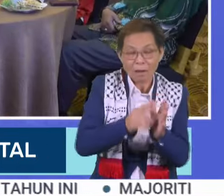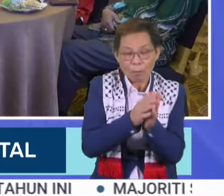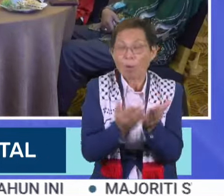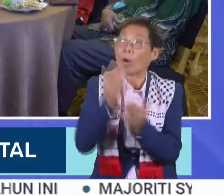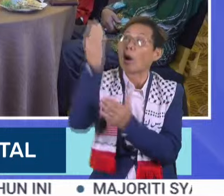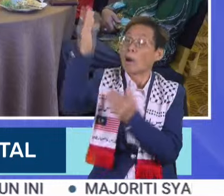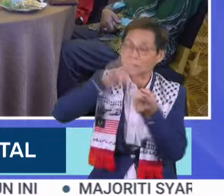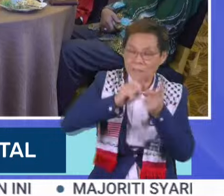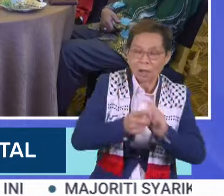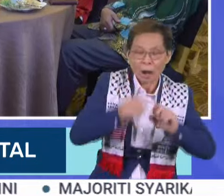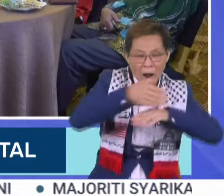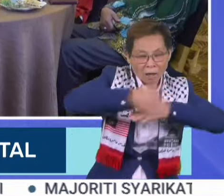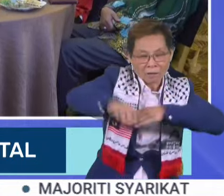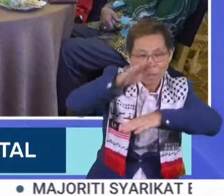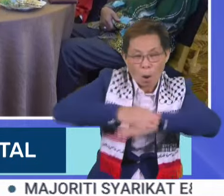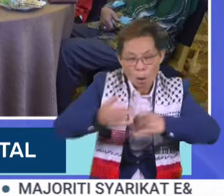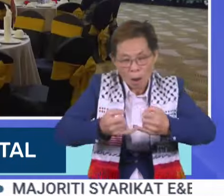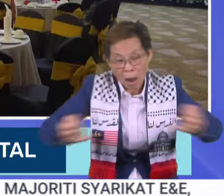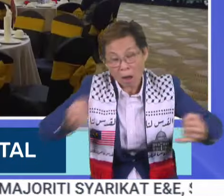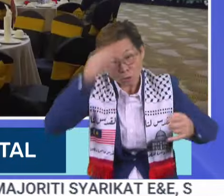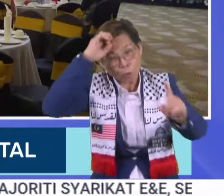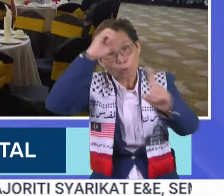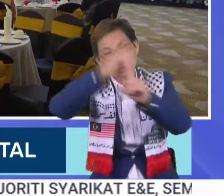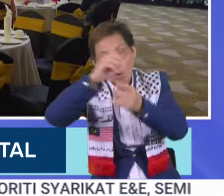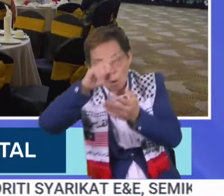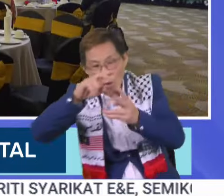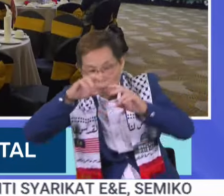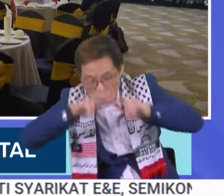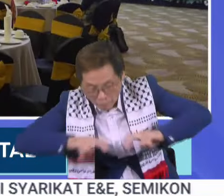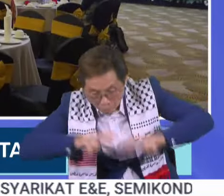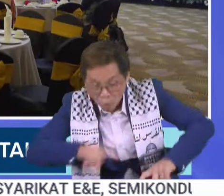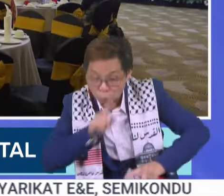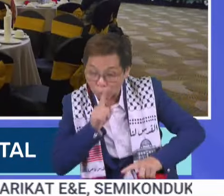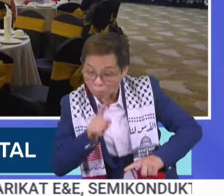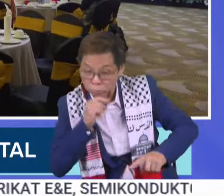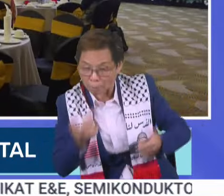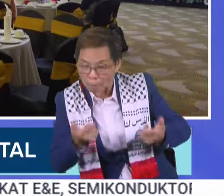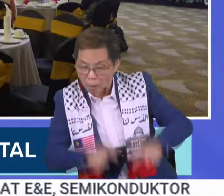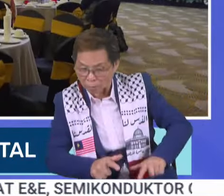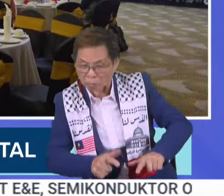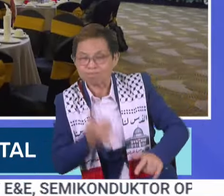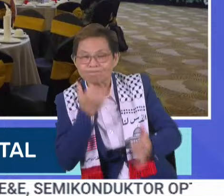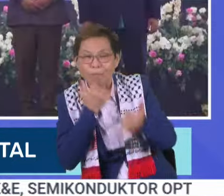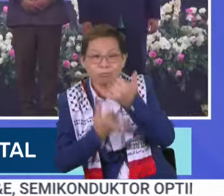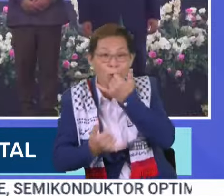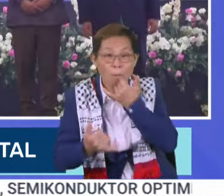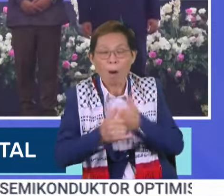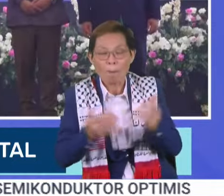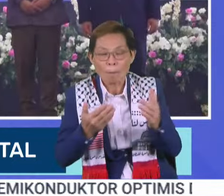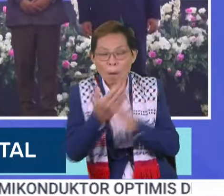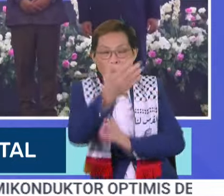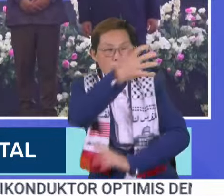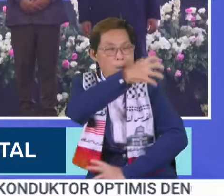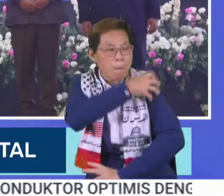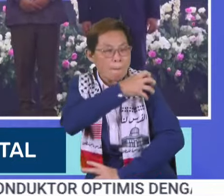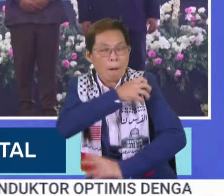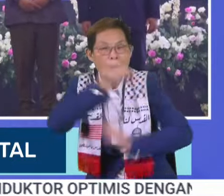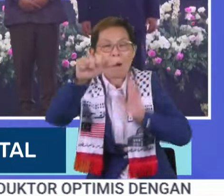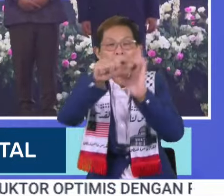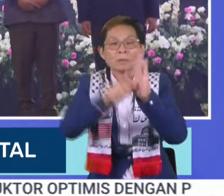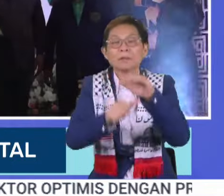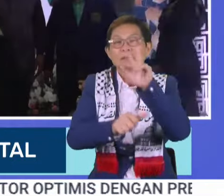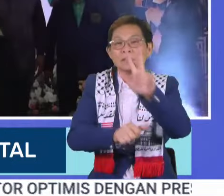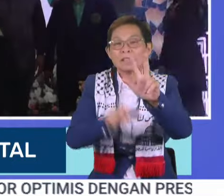perlu menghantar secara dalam talian bagi tujuan semakan untuk memastikan tidak berlaku kesilapan. Melalui penguatkuasaan di bawah